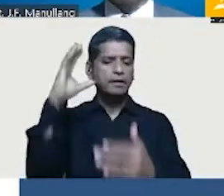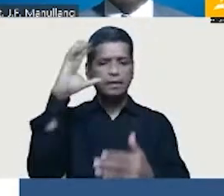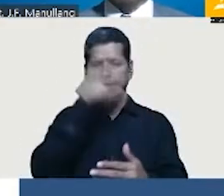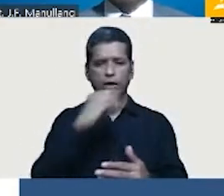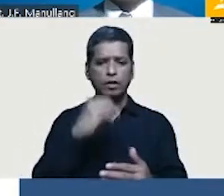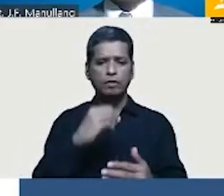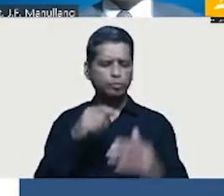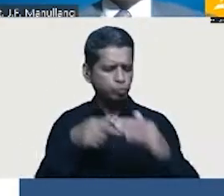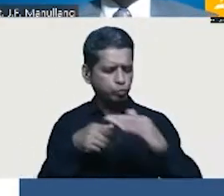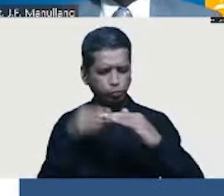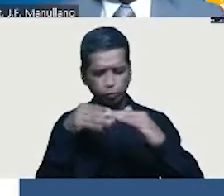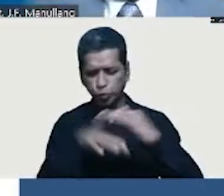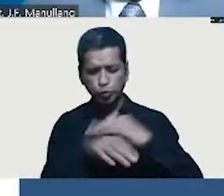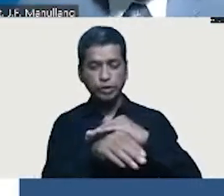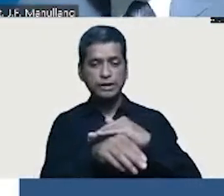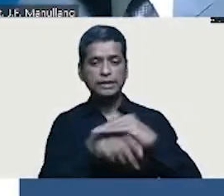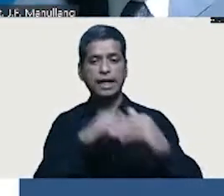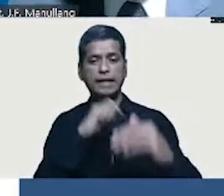kemudian